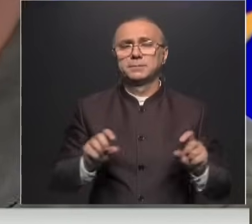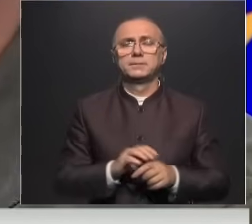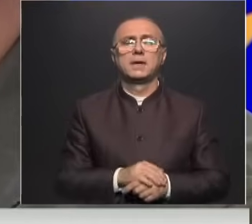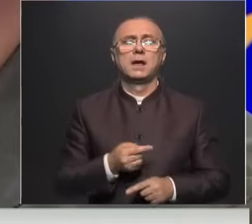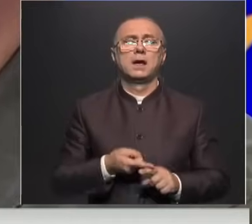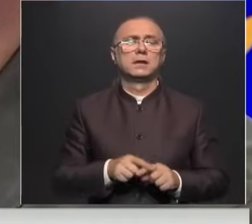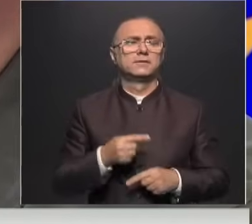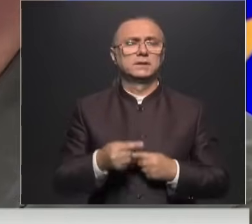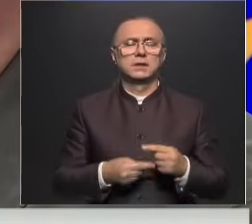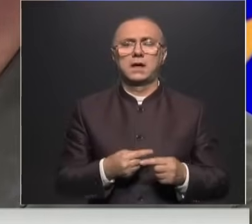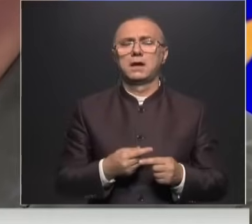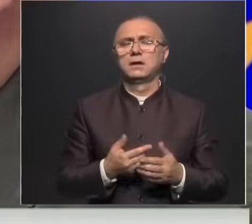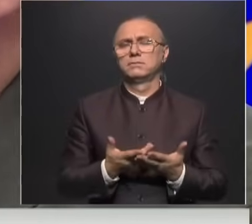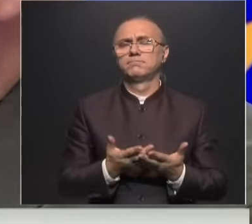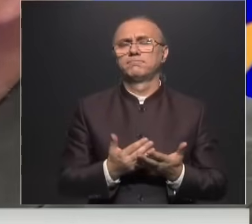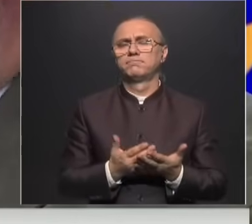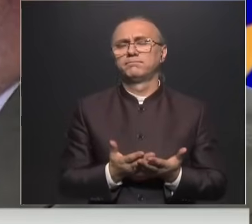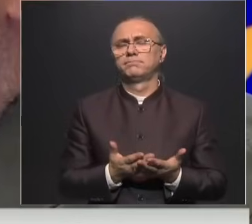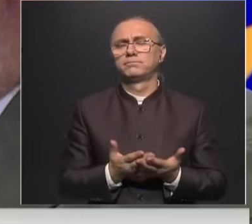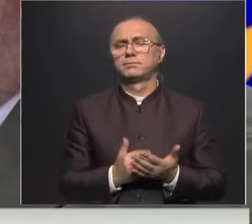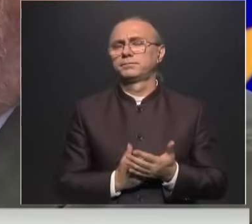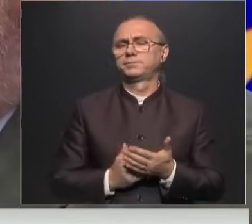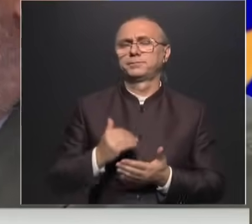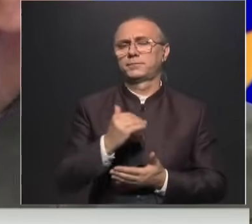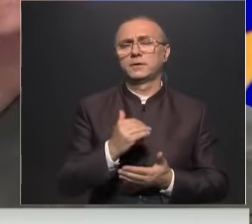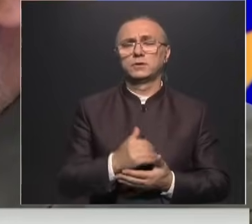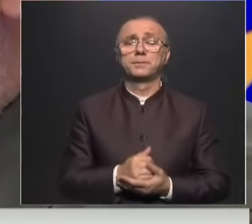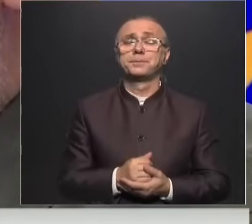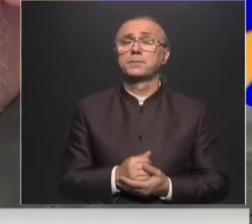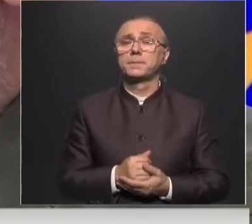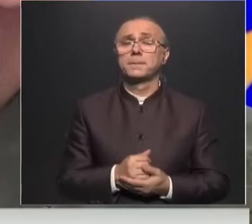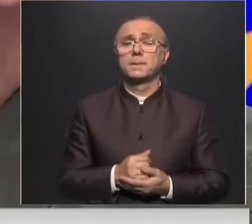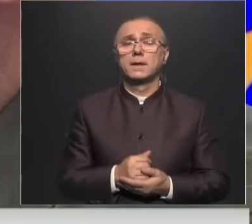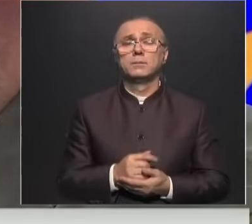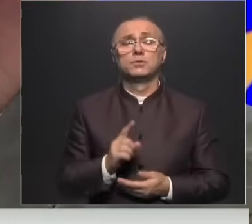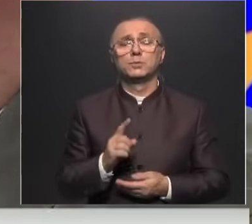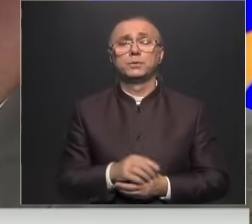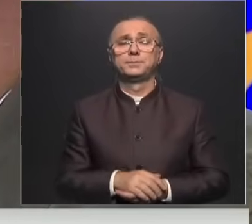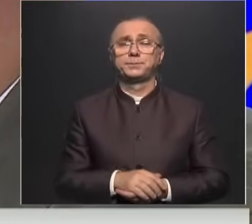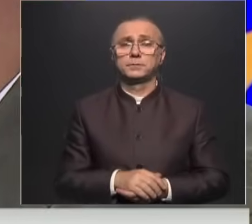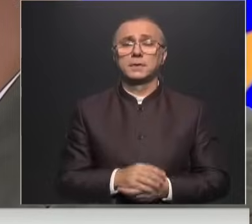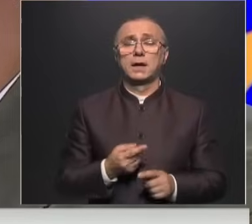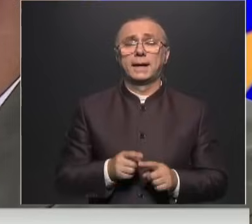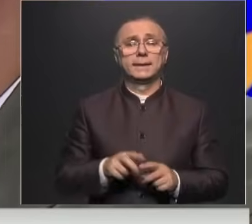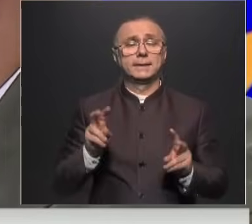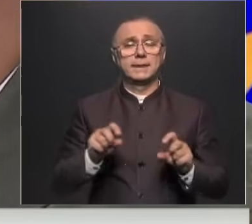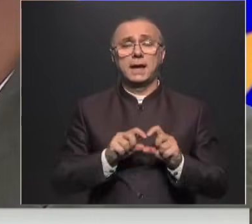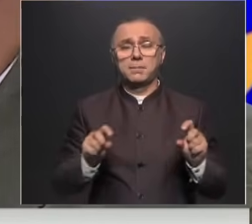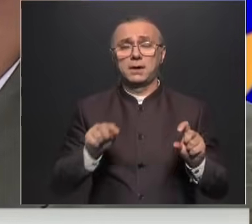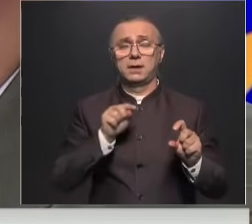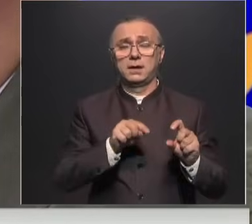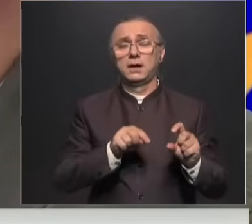всегда чрезвычайно высокий, потому что это темы, почему? Потому что, о чем я сказал выше, да, потому что это темы, в которых